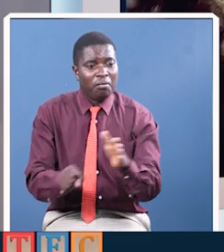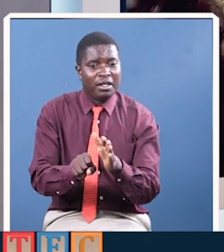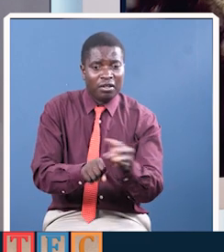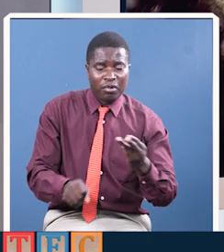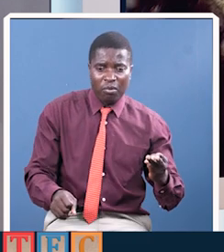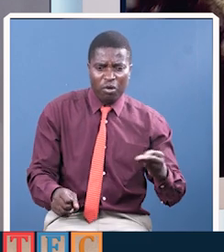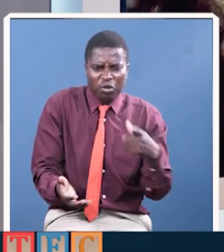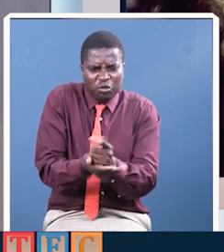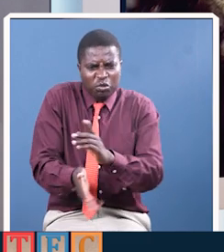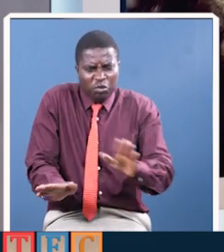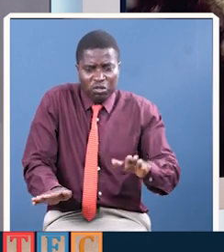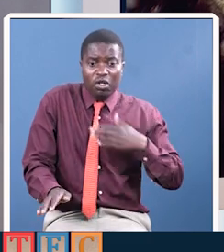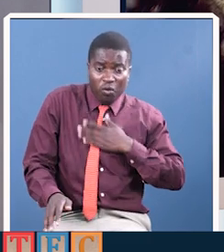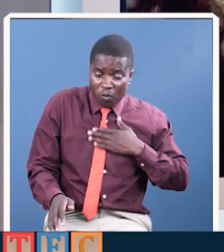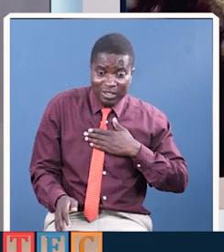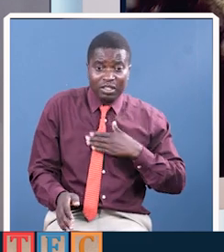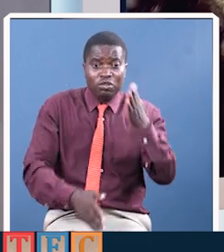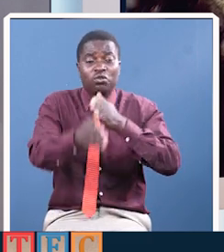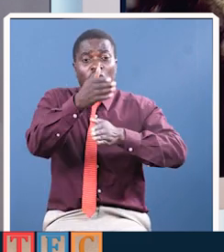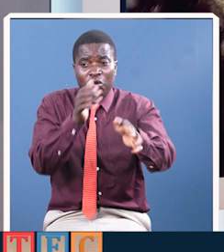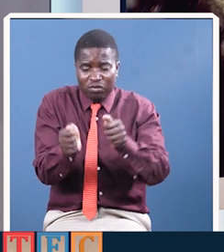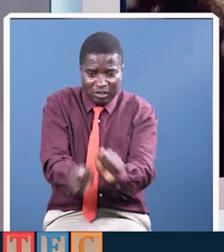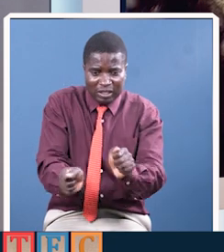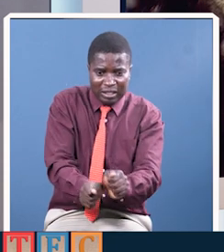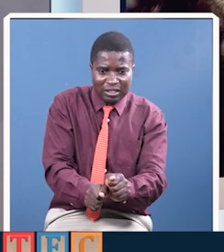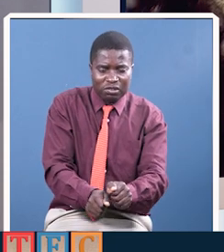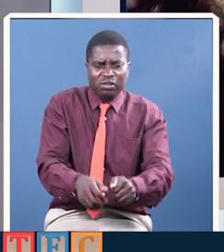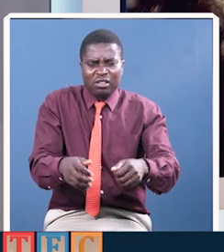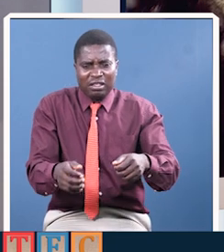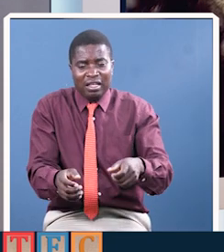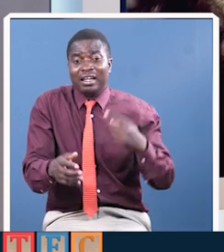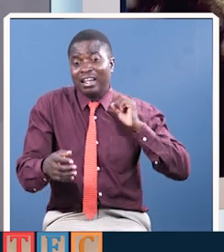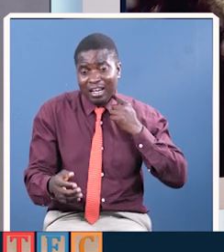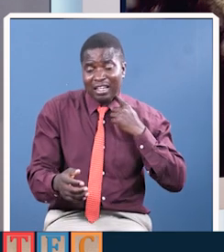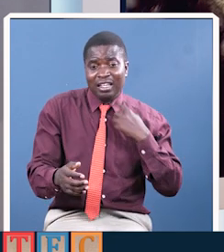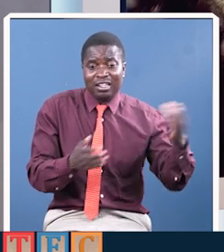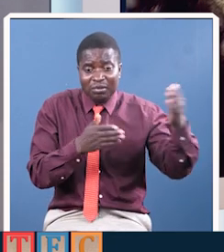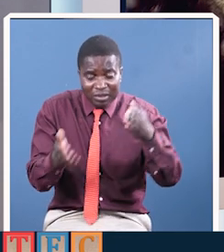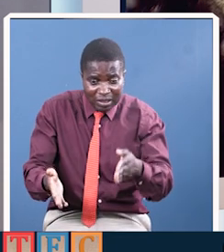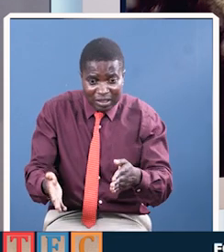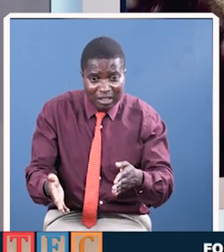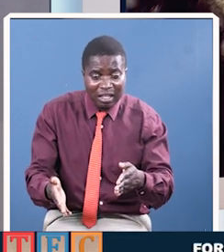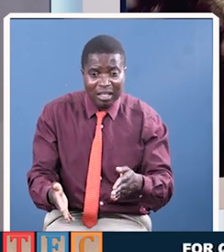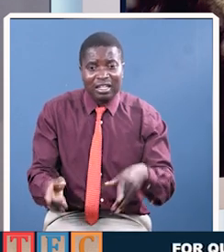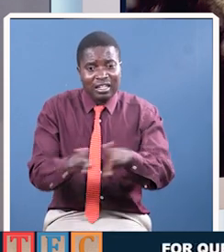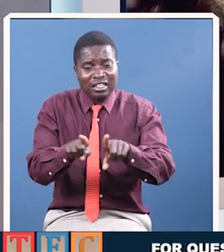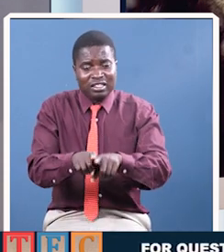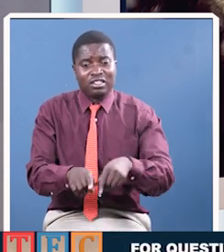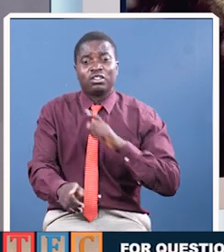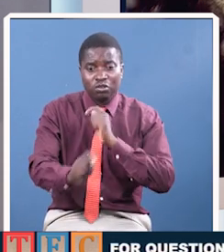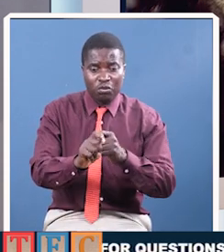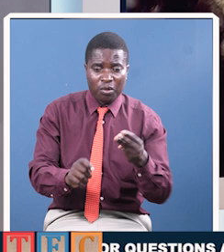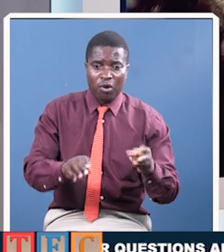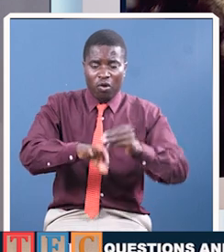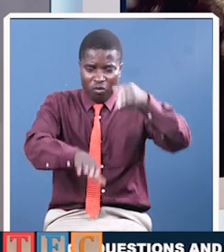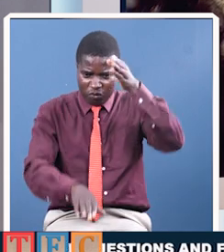dzakuya dzakapfeka a robe of Christianity kuti dzinyengere vanhu. Saka uchiona Bible rinoti Satan anoda